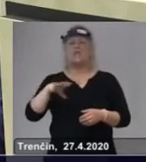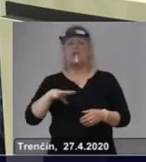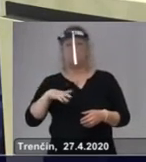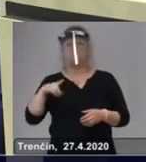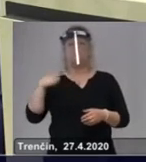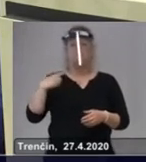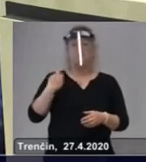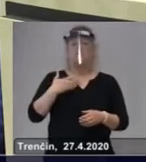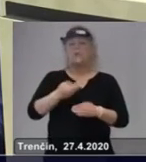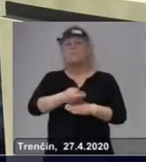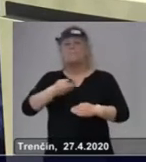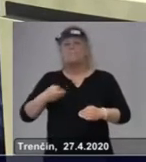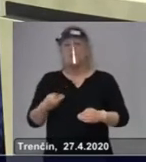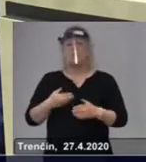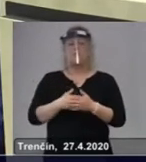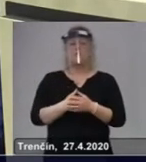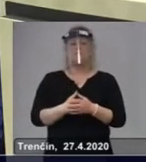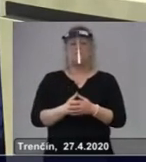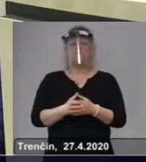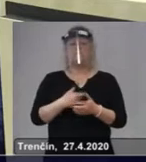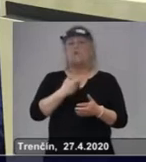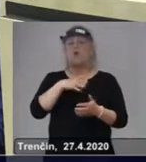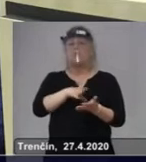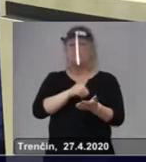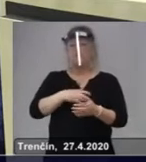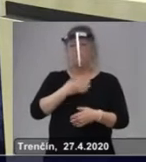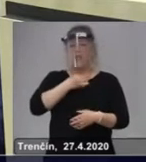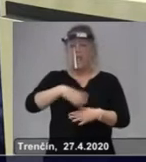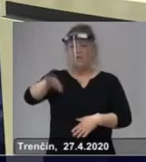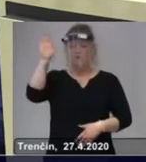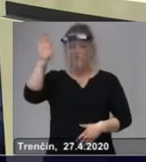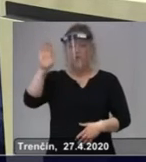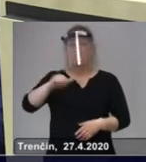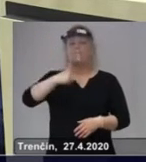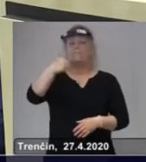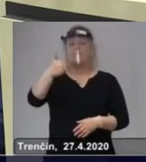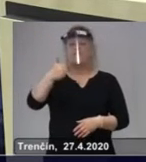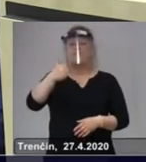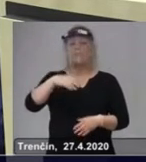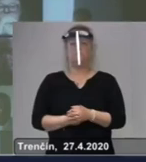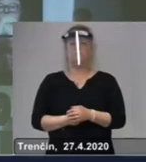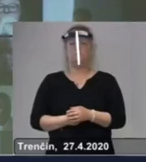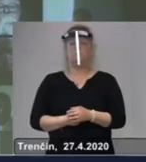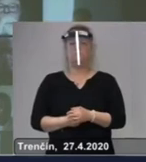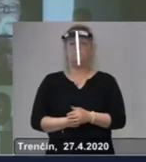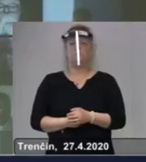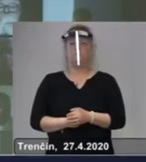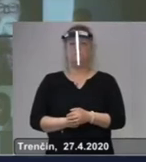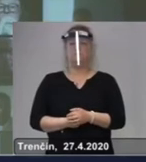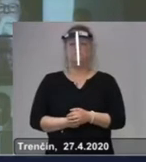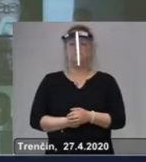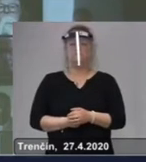Ešte predtým, než budeme hlasovať o prvom hlasovaní, chcem vás